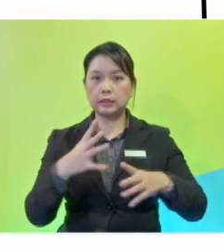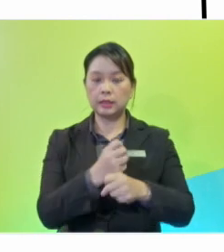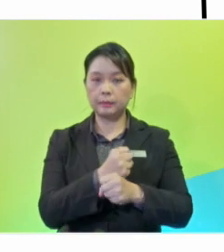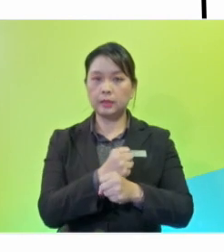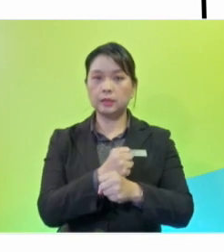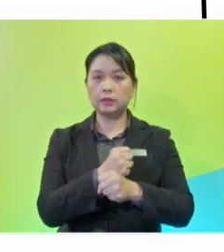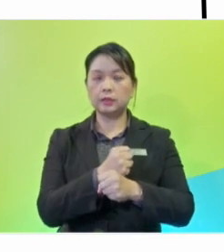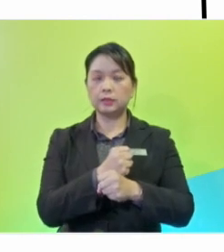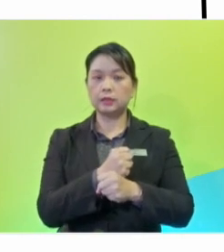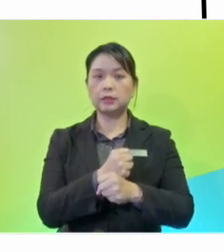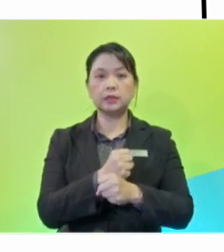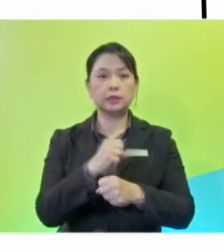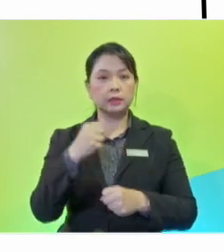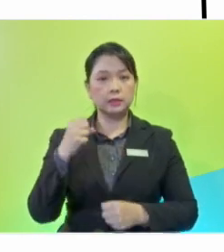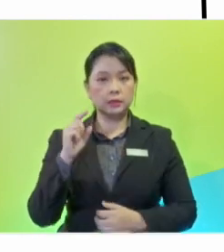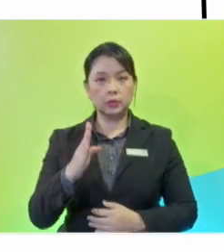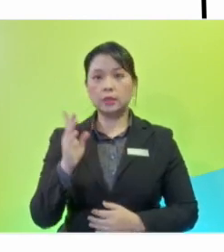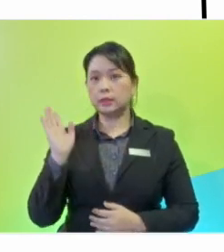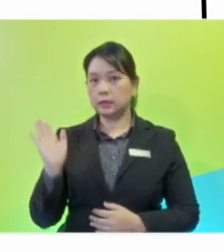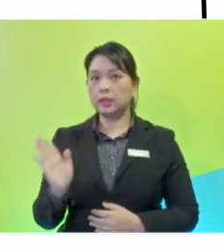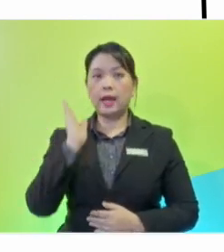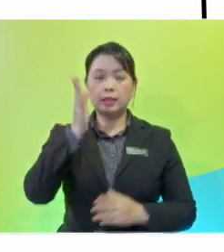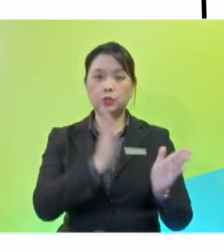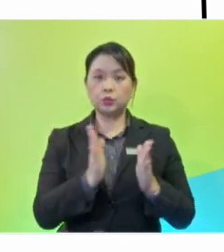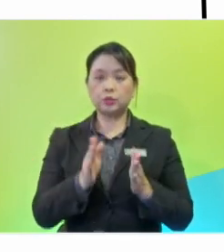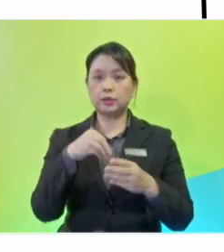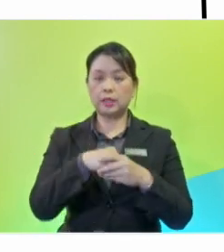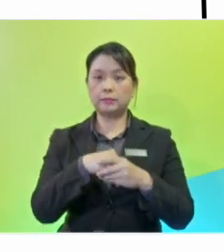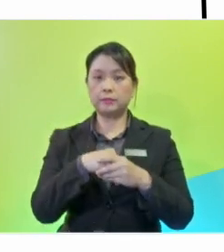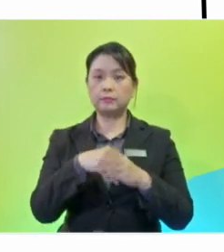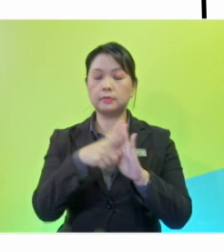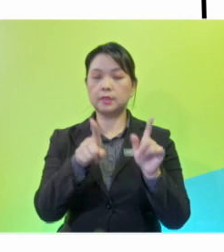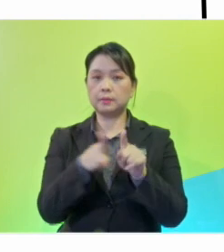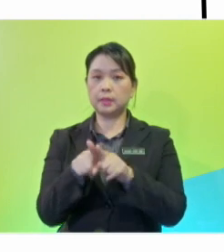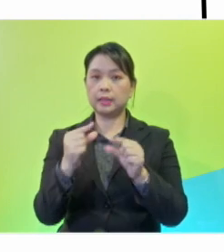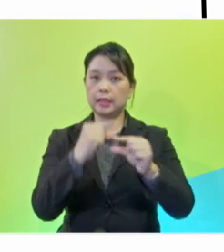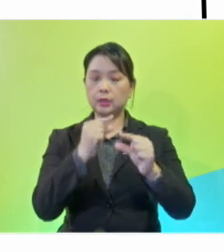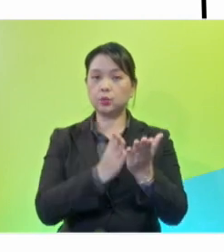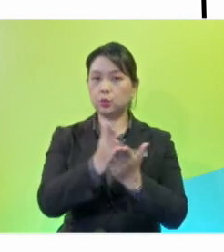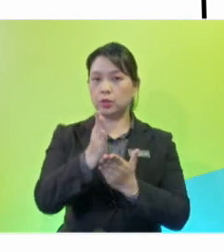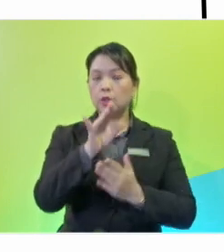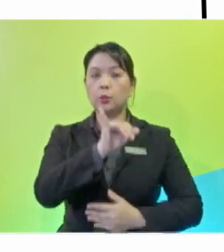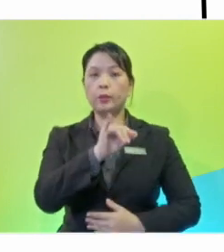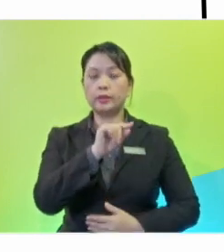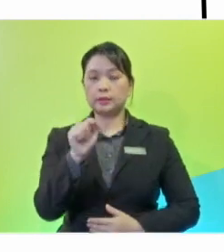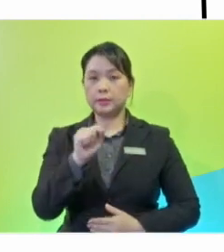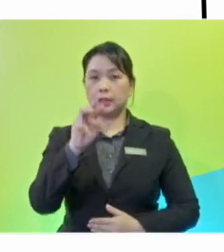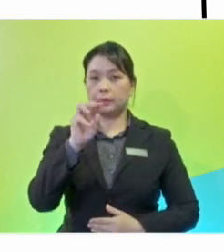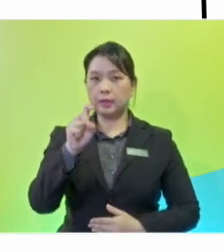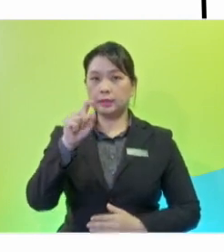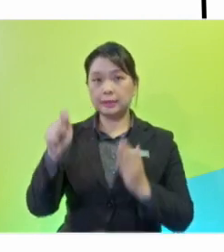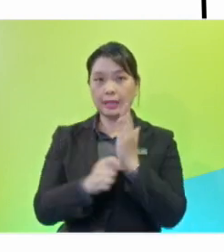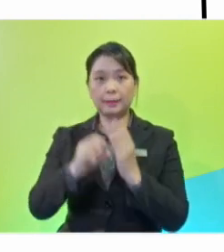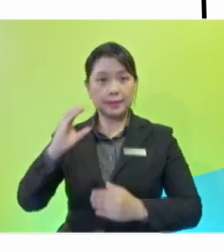maka kita akan susun dalam bentuk persamaan garis lurus yaitu y tolak y1 = m bracket X tolak X1